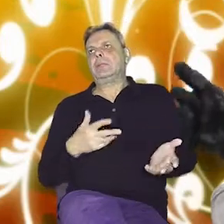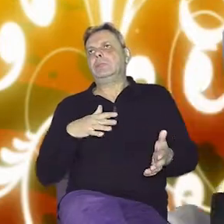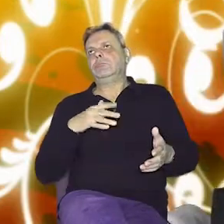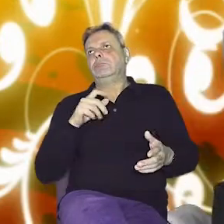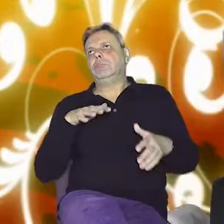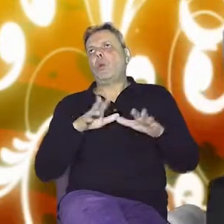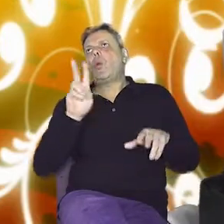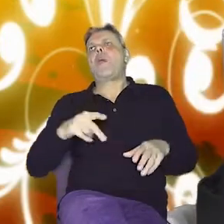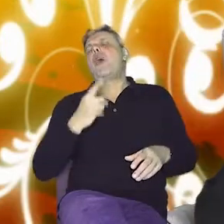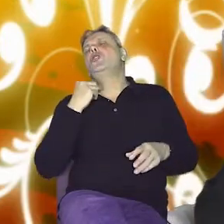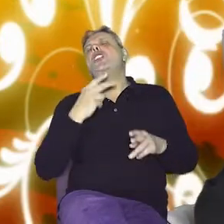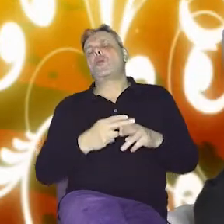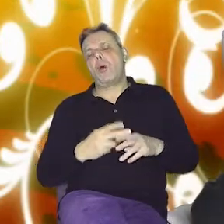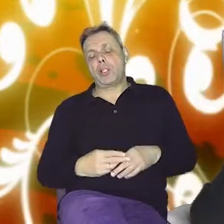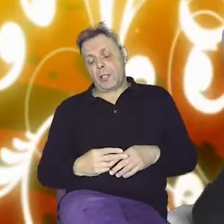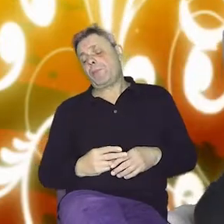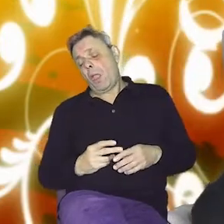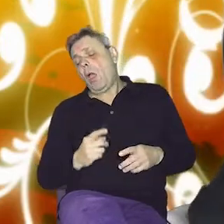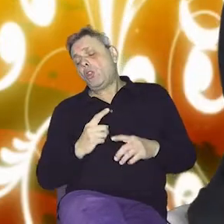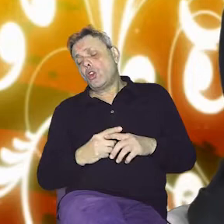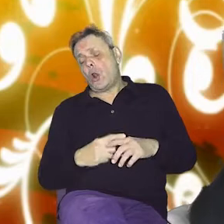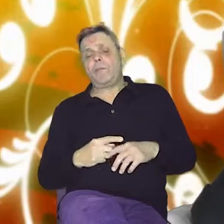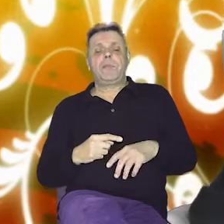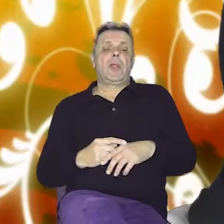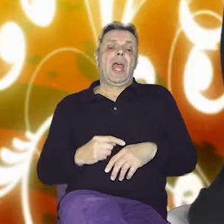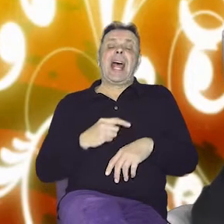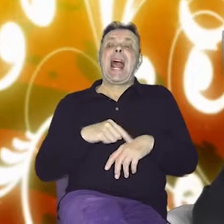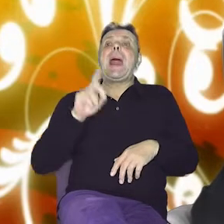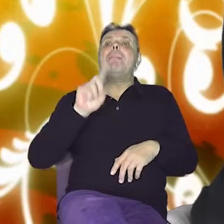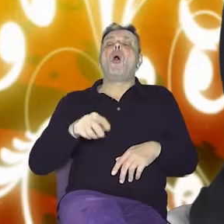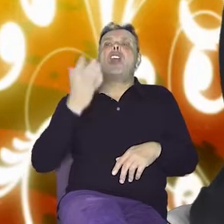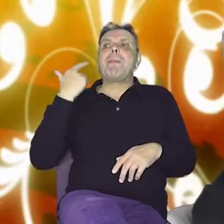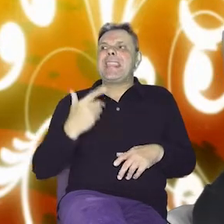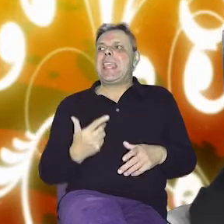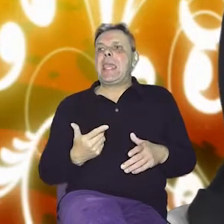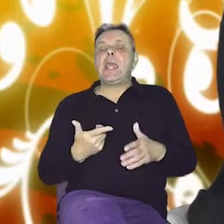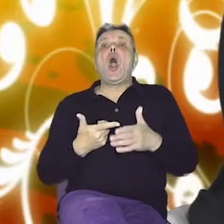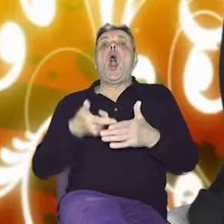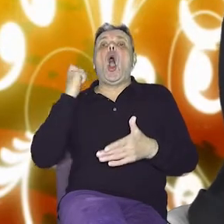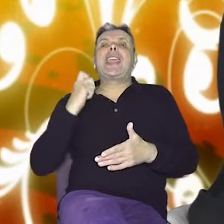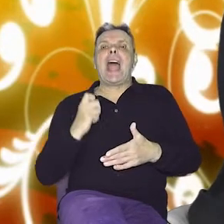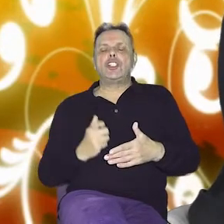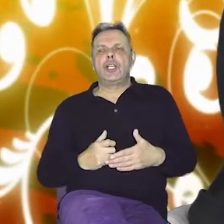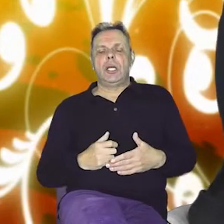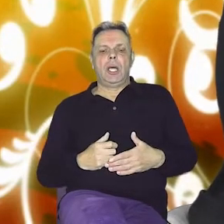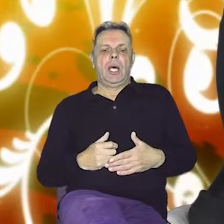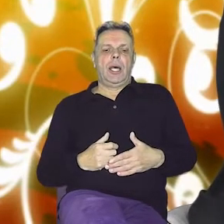Da. Ta akutna rana može biti trigger. Naime,